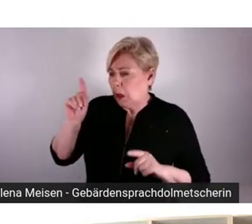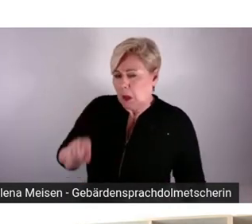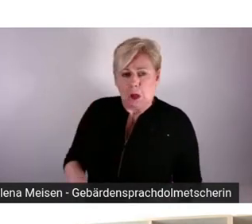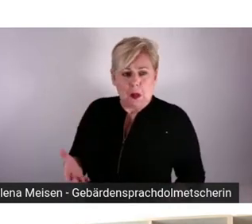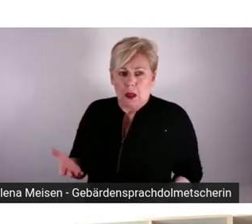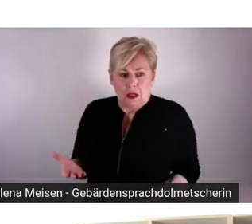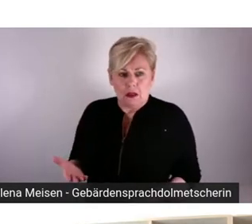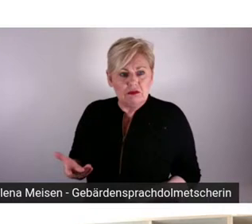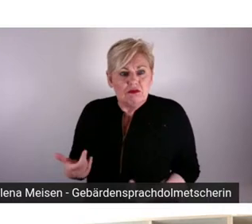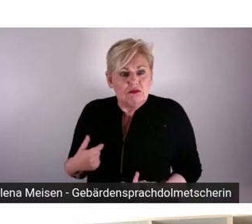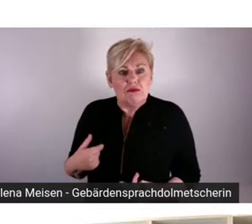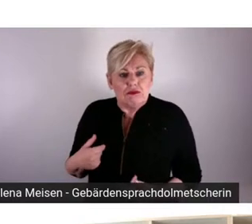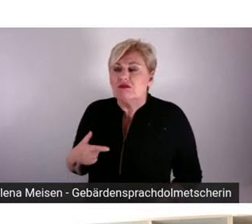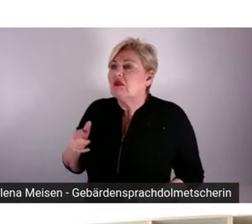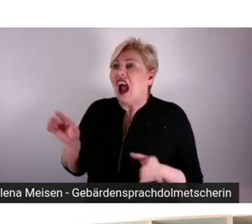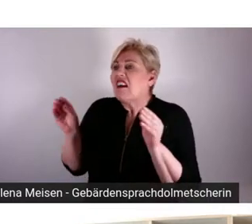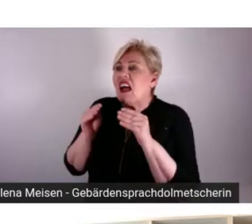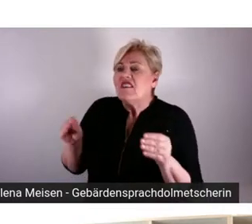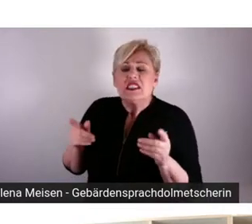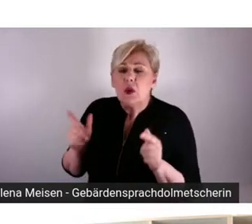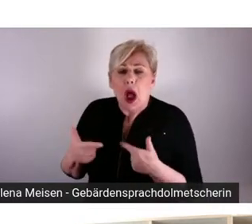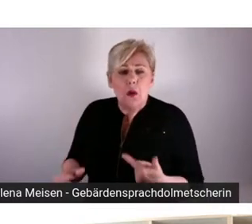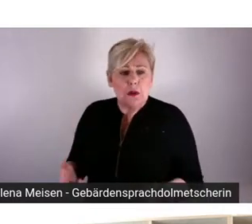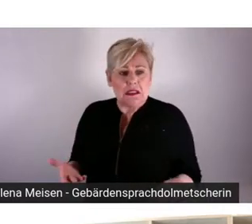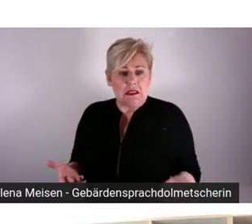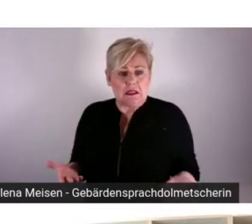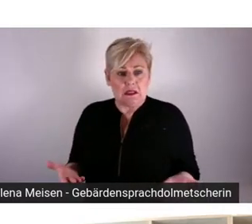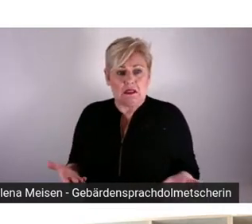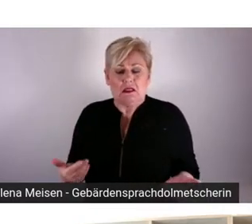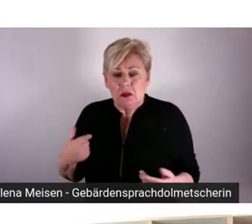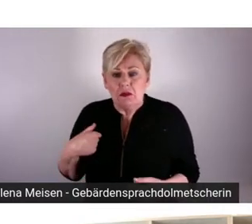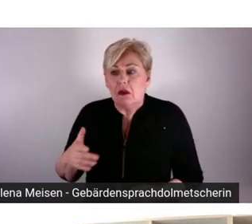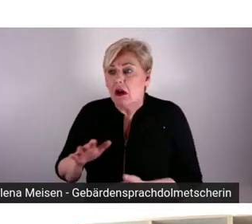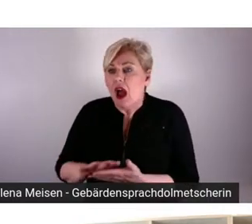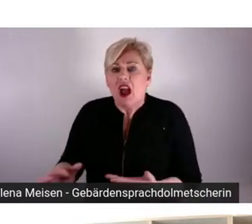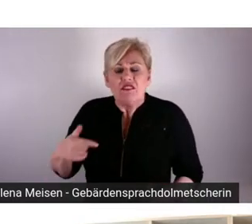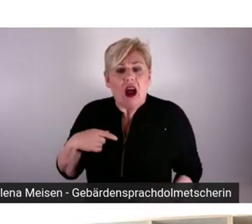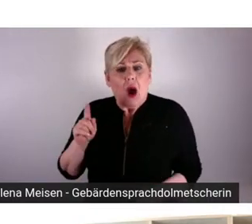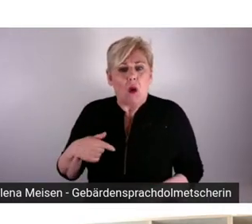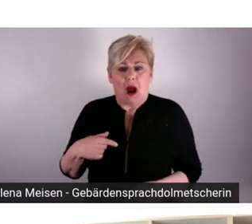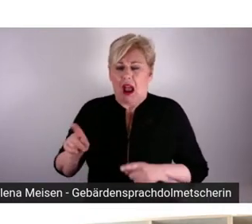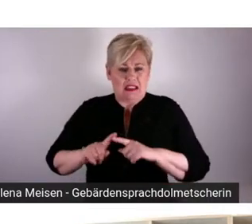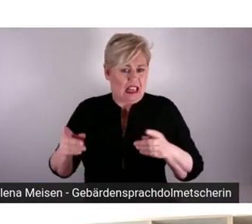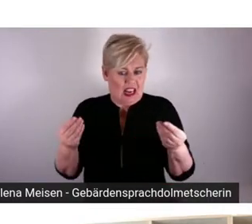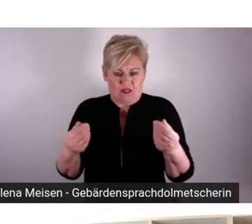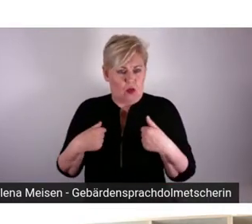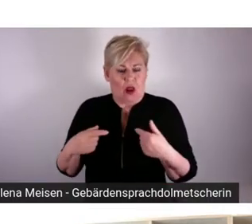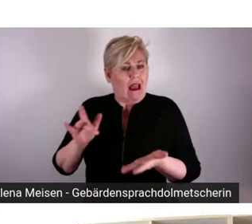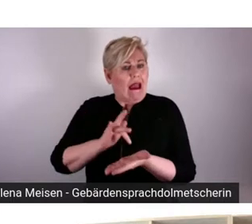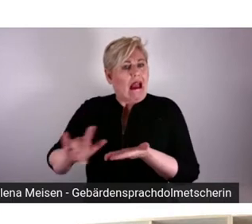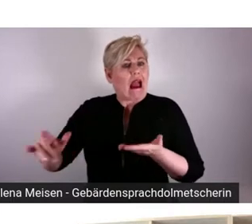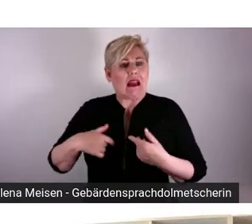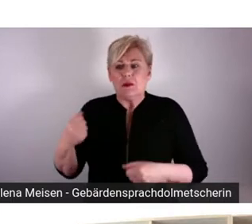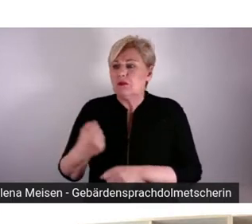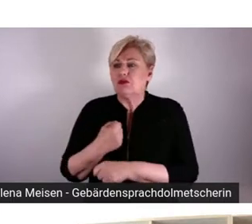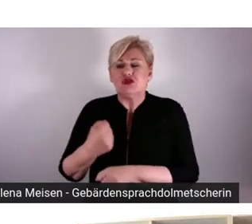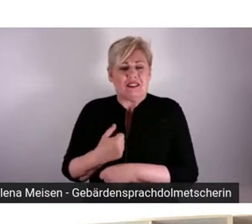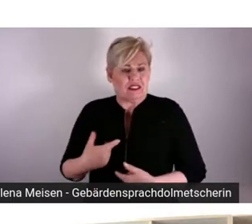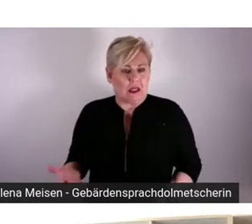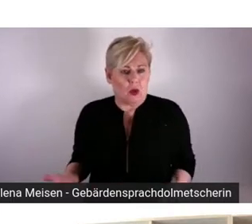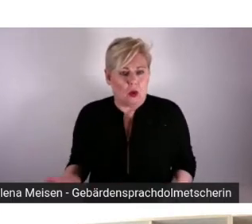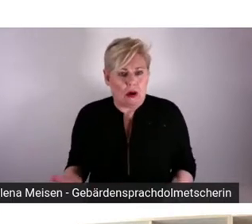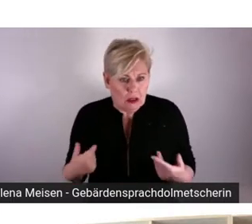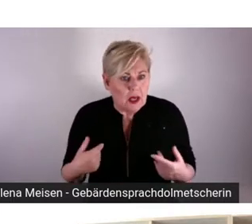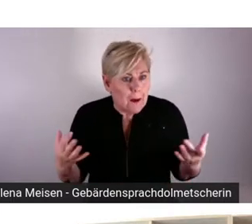das oftmals keine Qualifizierung bringt, weil sie oftmals einfach auch das Gefühl haben, dass es eine reine Beschäftigung ist. Das heißt also,